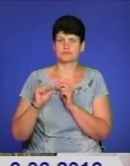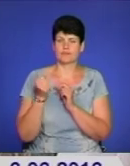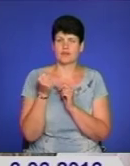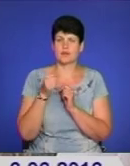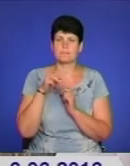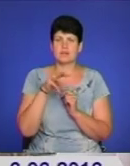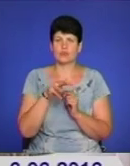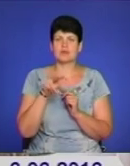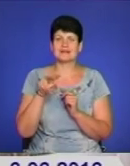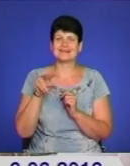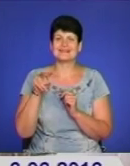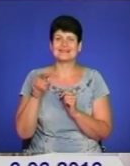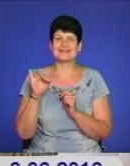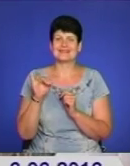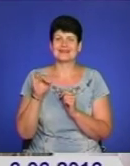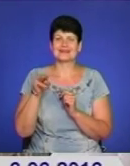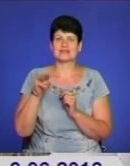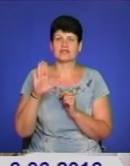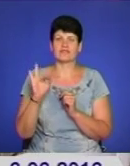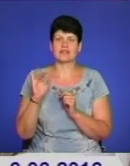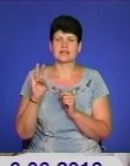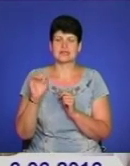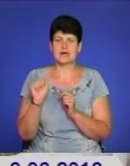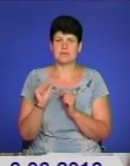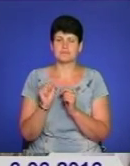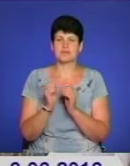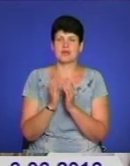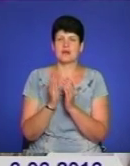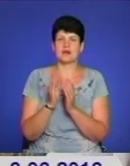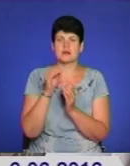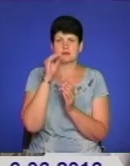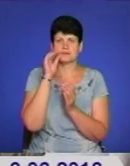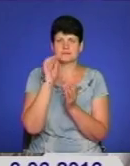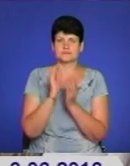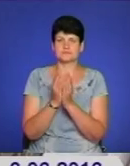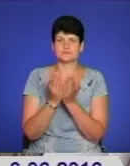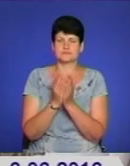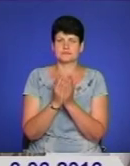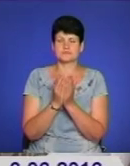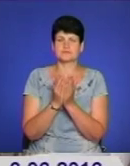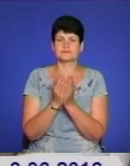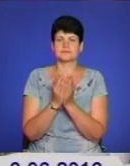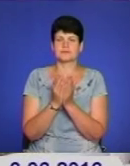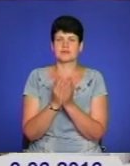Миколи Литвина, кобзаря від каміна двері,